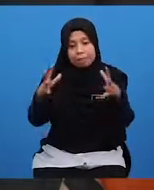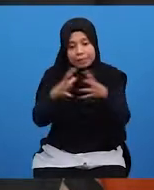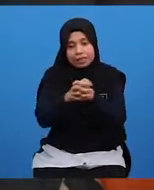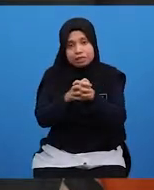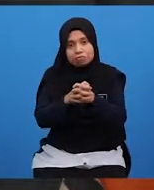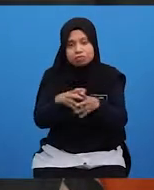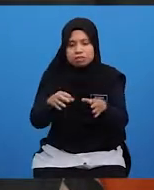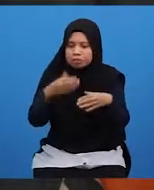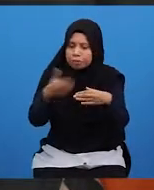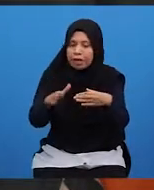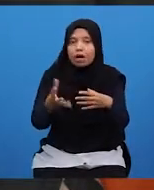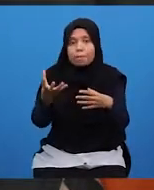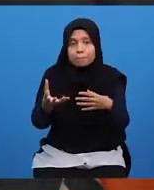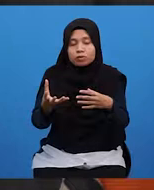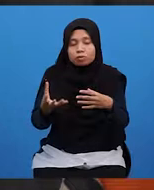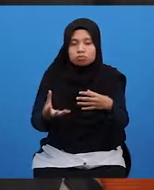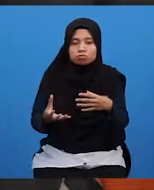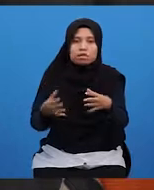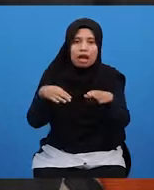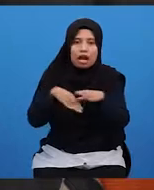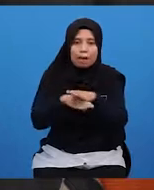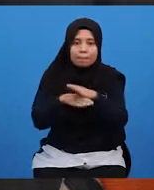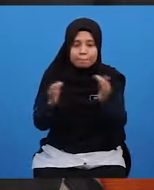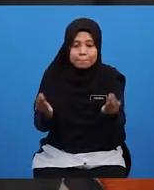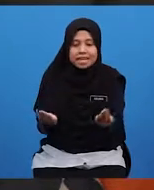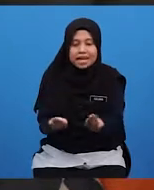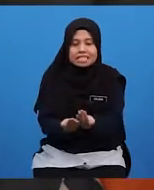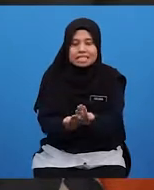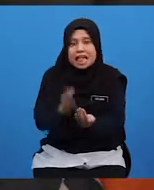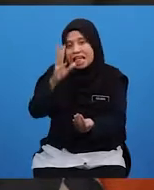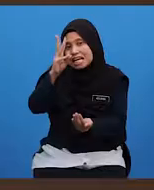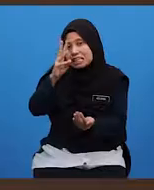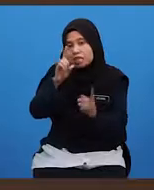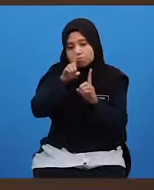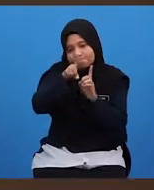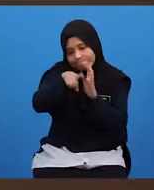dibiarkan beku di dalam bekas penakung sekurang-kurangnya 6 jam.